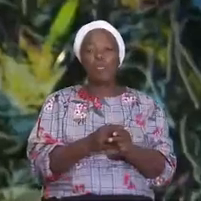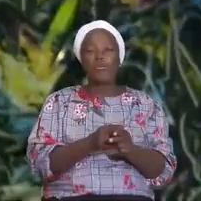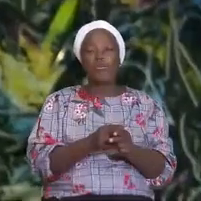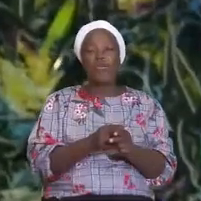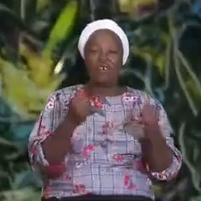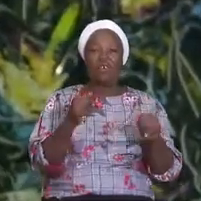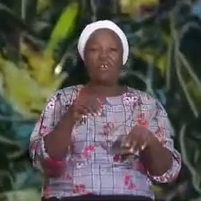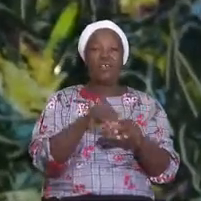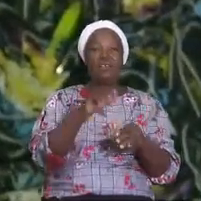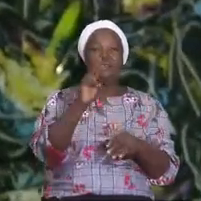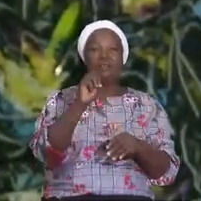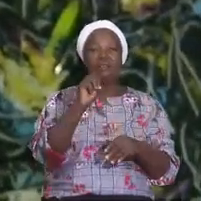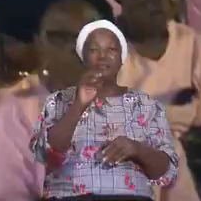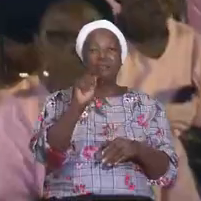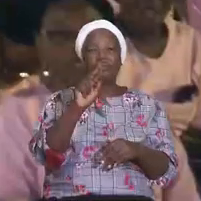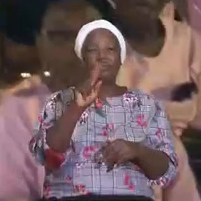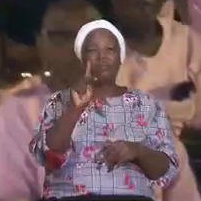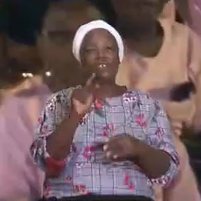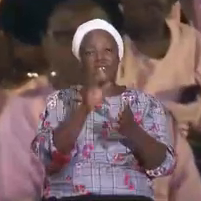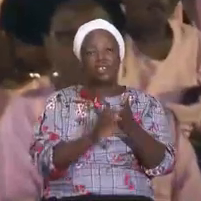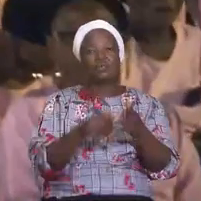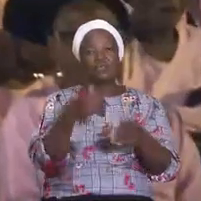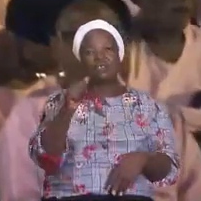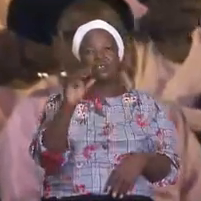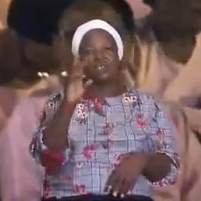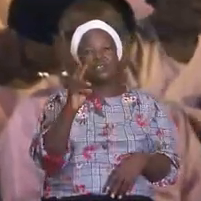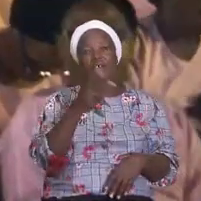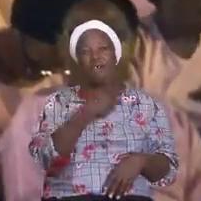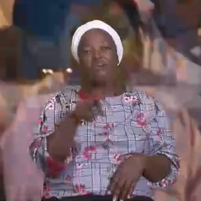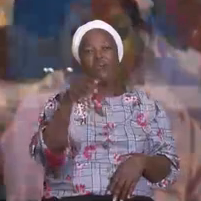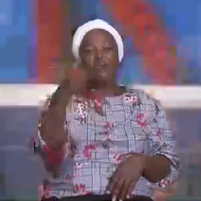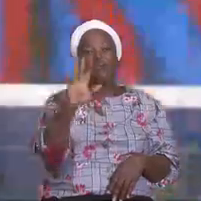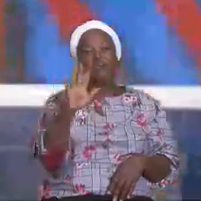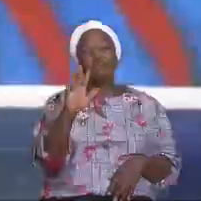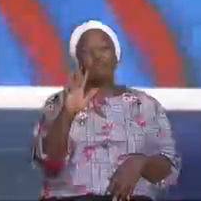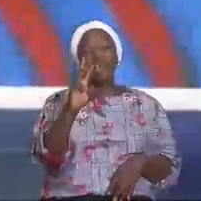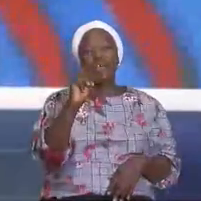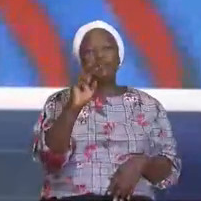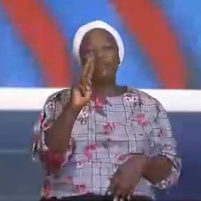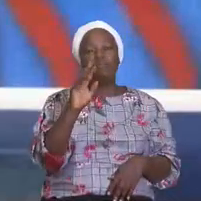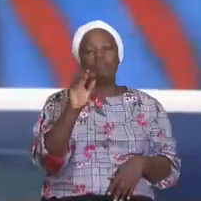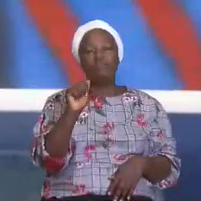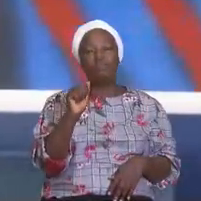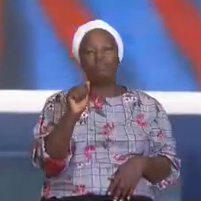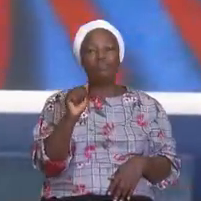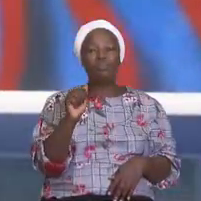Il le fera dans nos vies au nom de Jésus. Marc